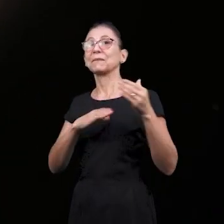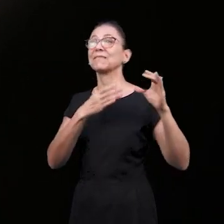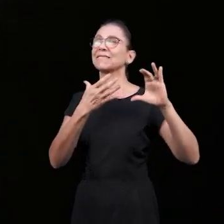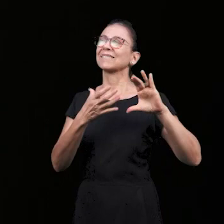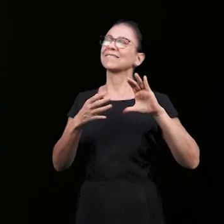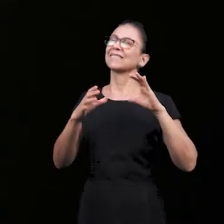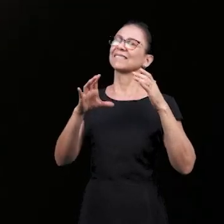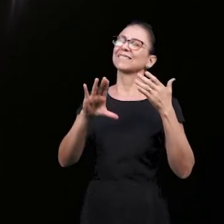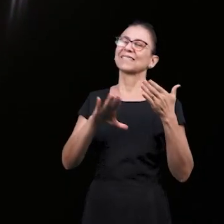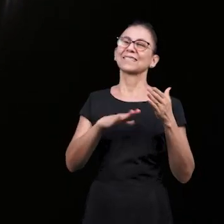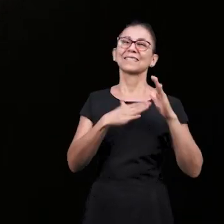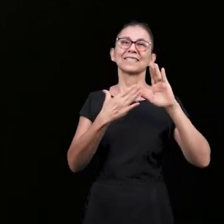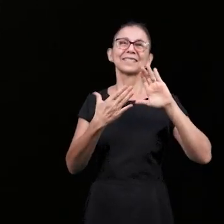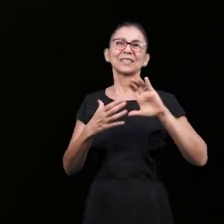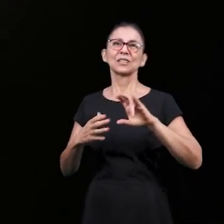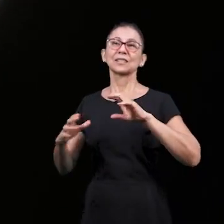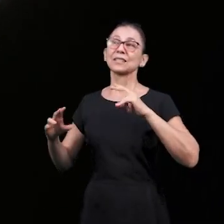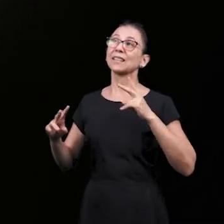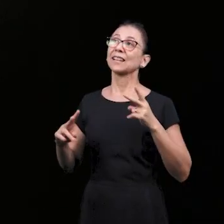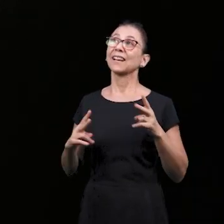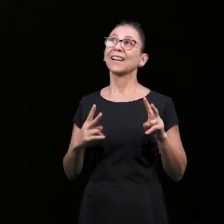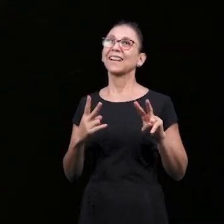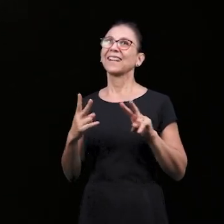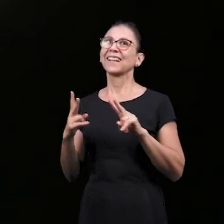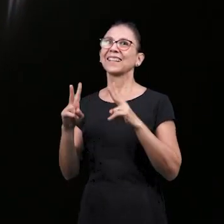И в песне победы.